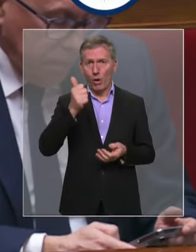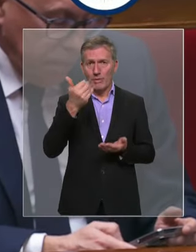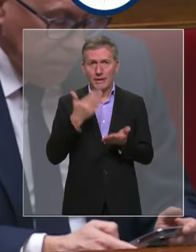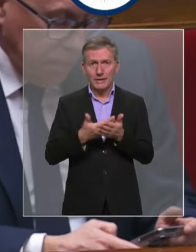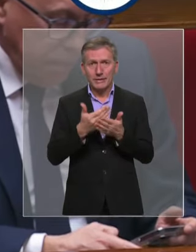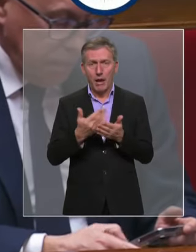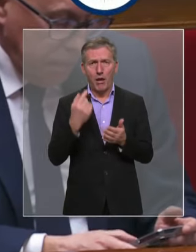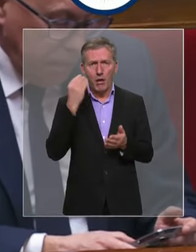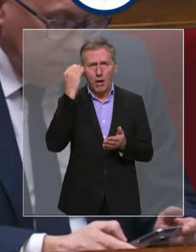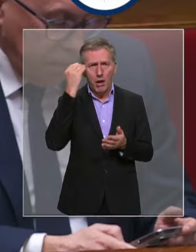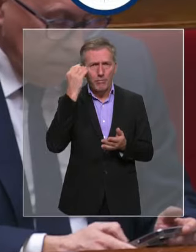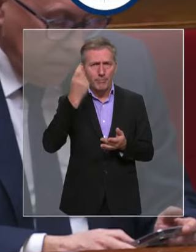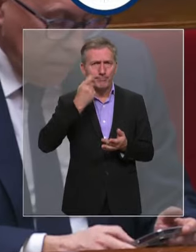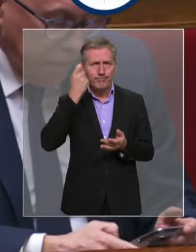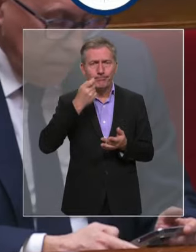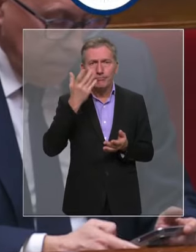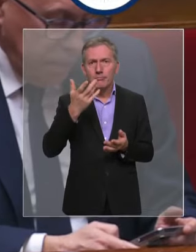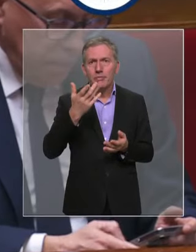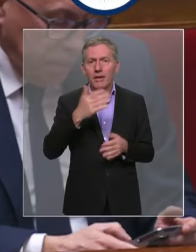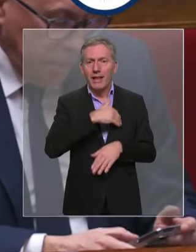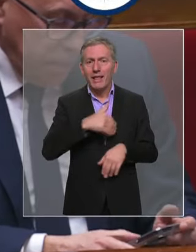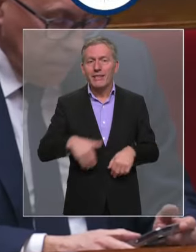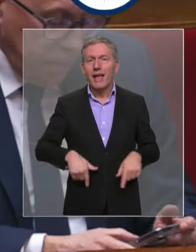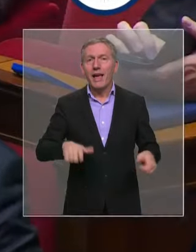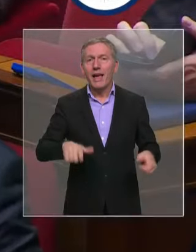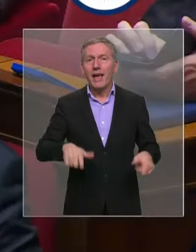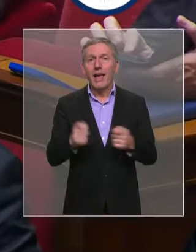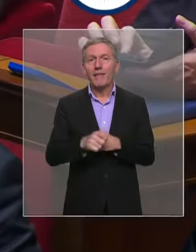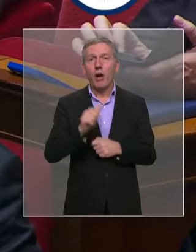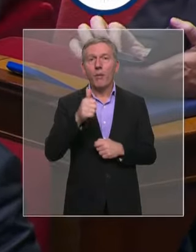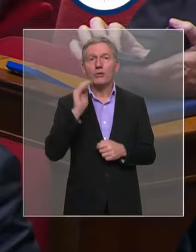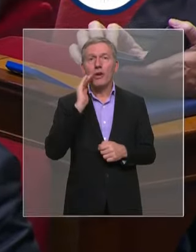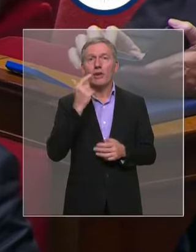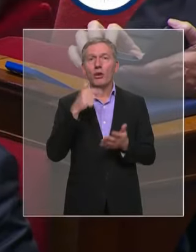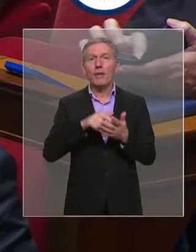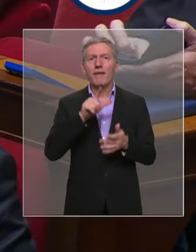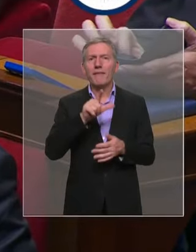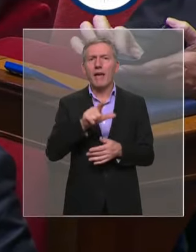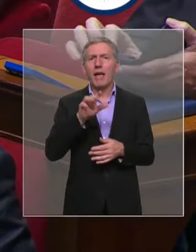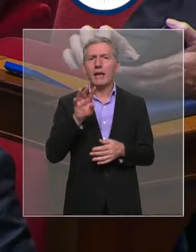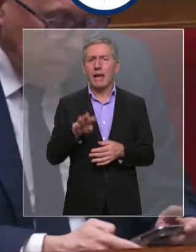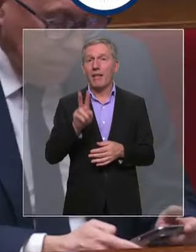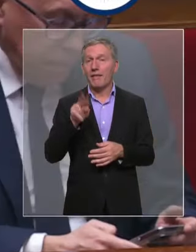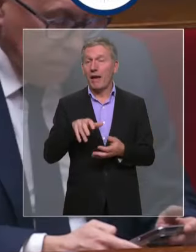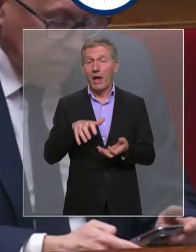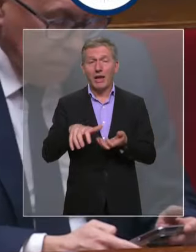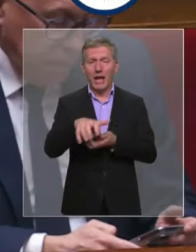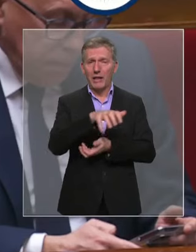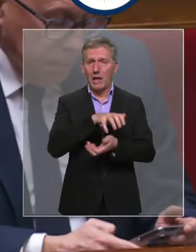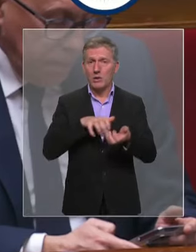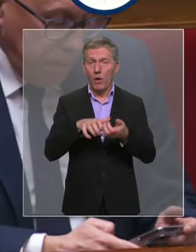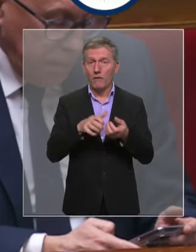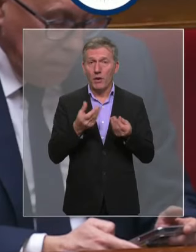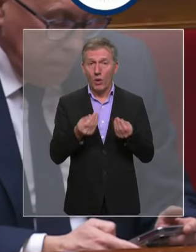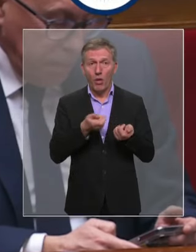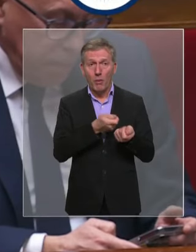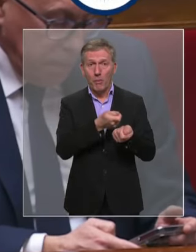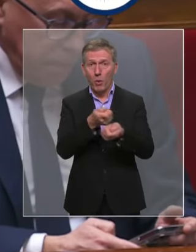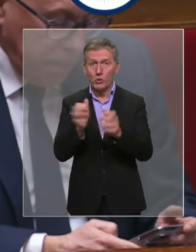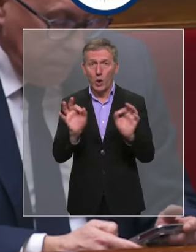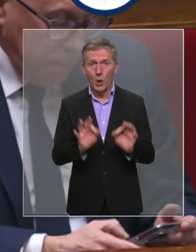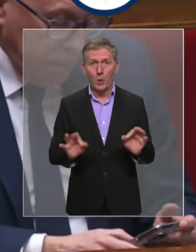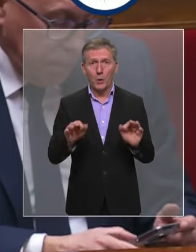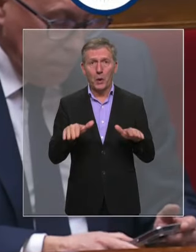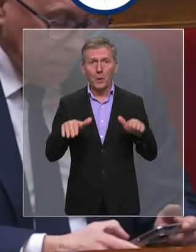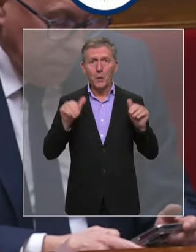vous interroger sur l'efficacité de la dernière réforme au 1er janvier 2020. Qui est catastrophique, n'incitant aucunement les